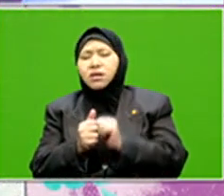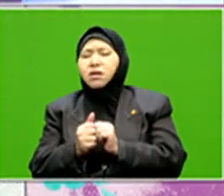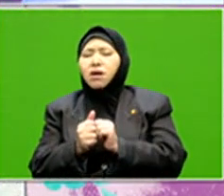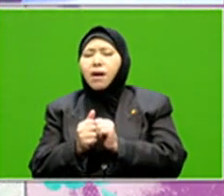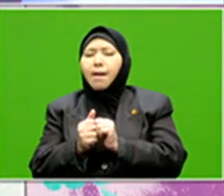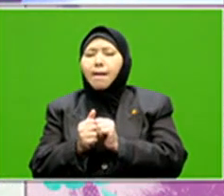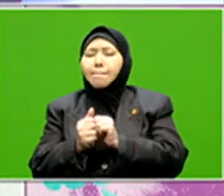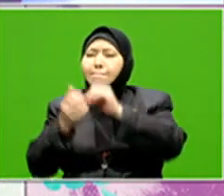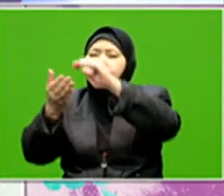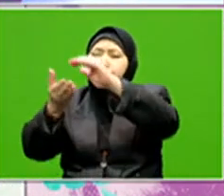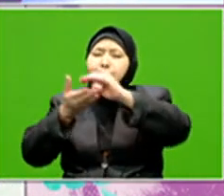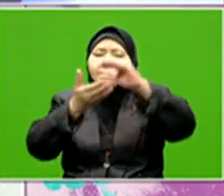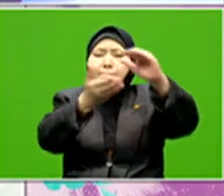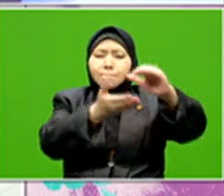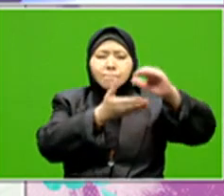naqussu